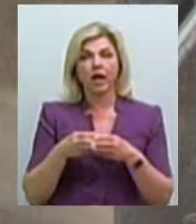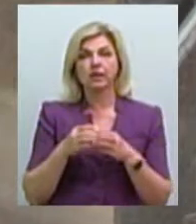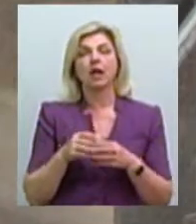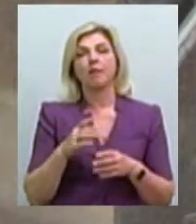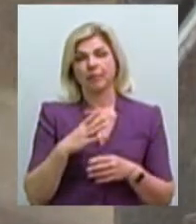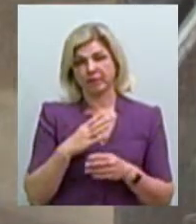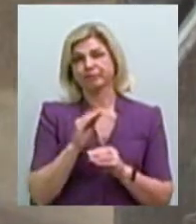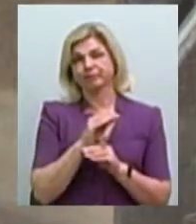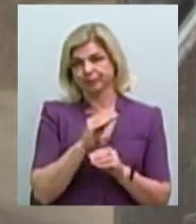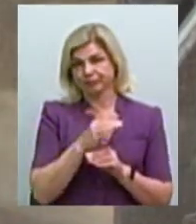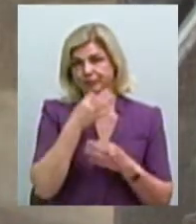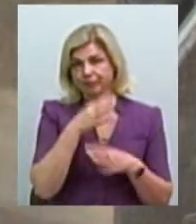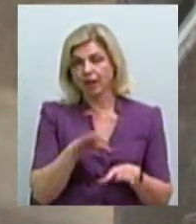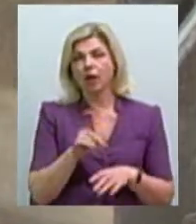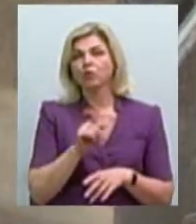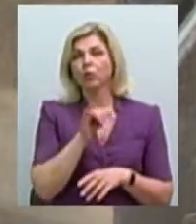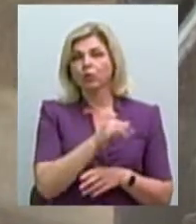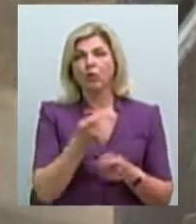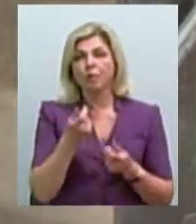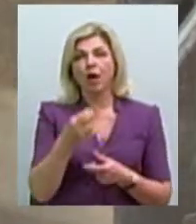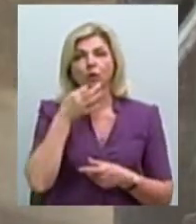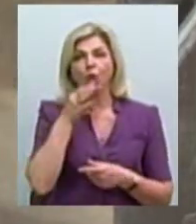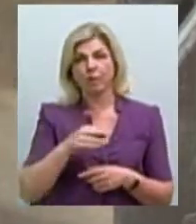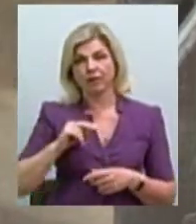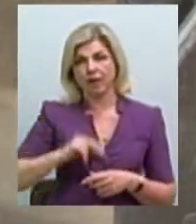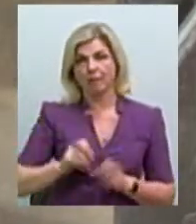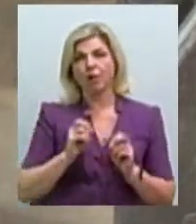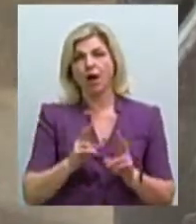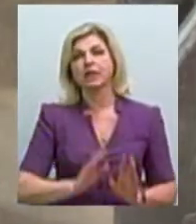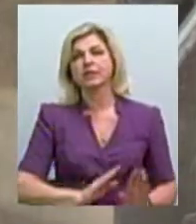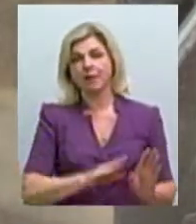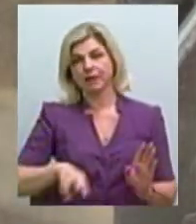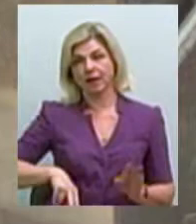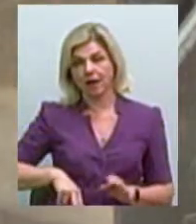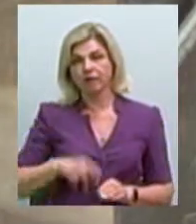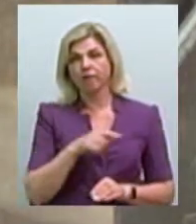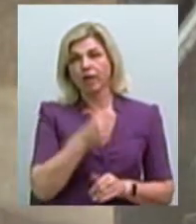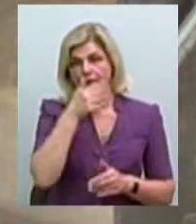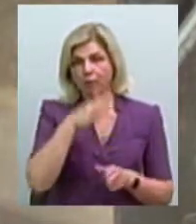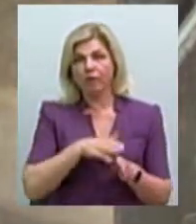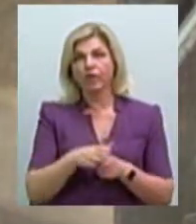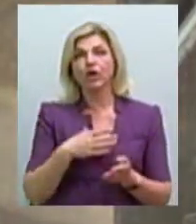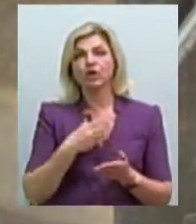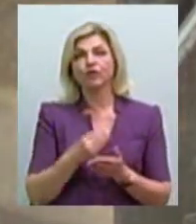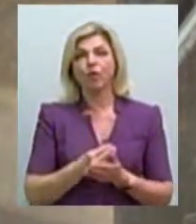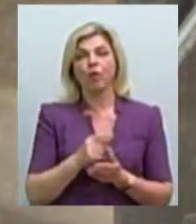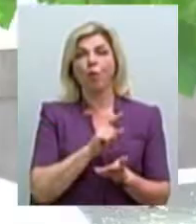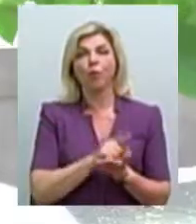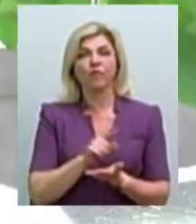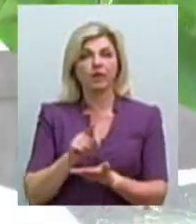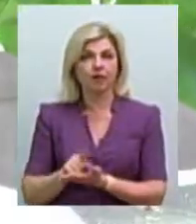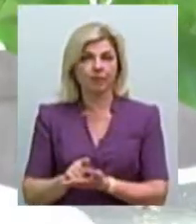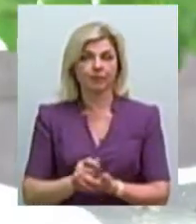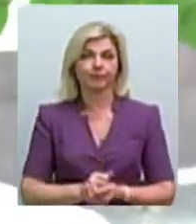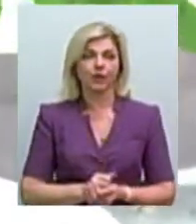до людини, що вона не має достатньо досвіду роботи, як заступник директора. Вона не могла впоратися зі своїми функціональними обов'язками.